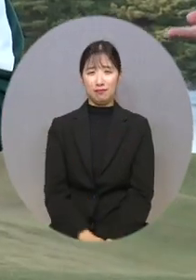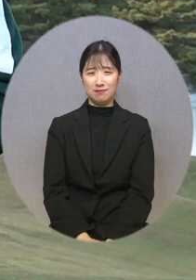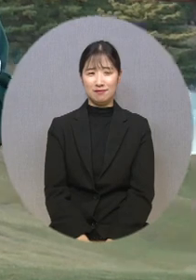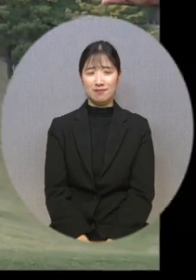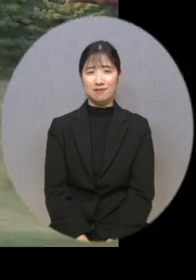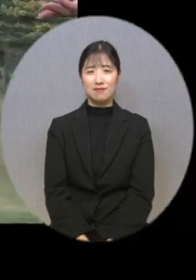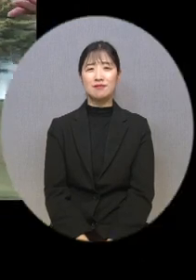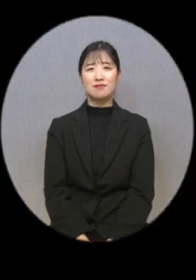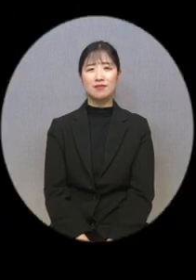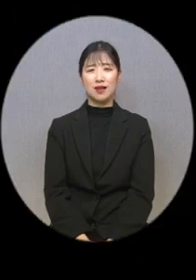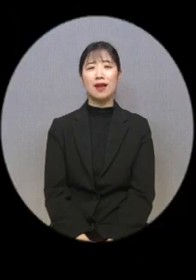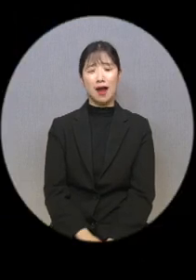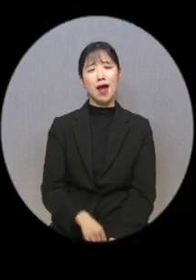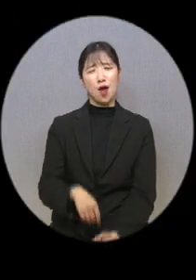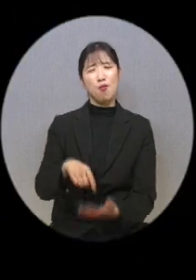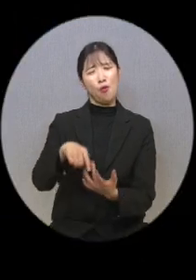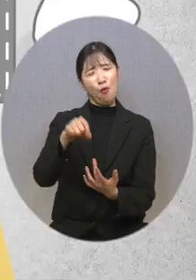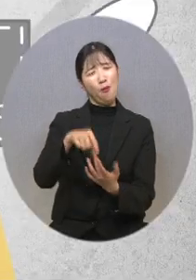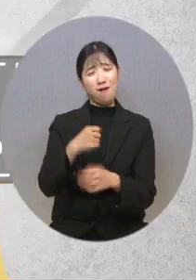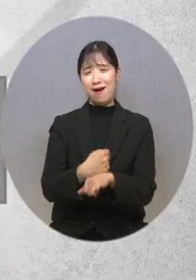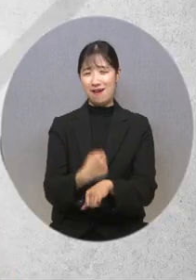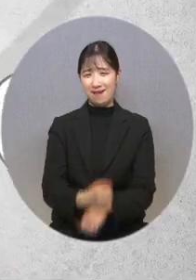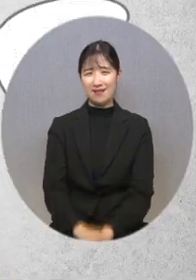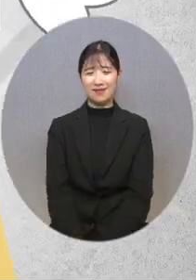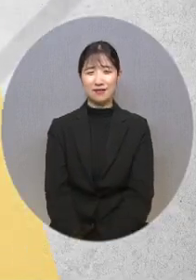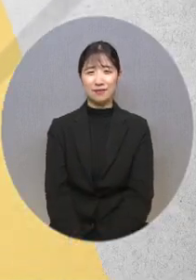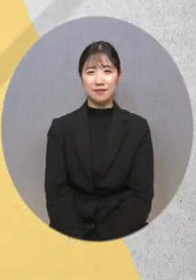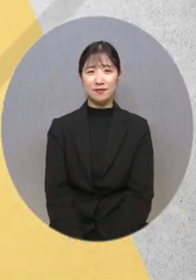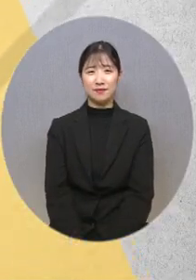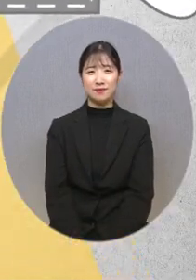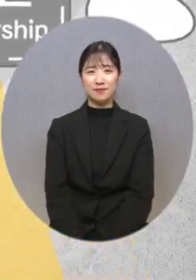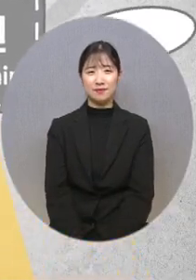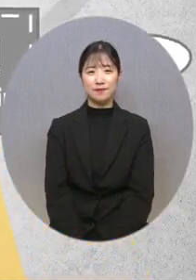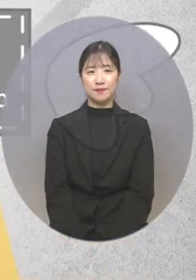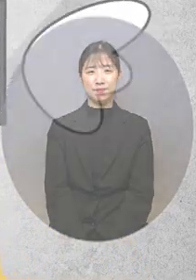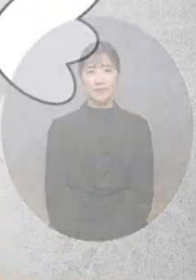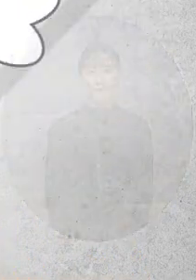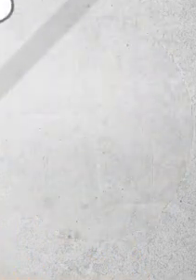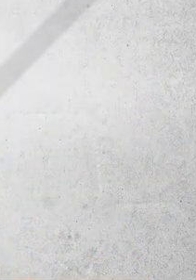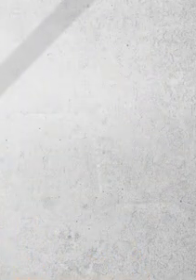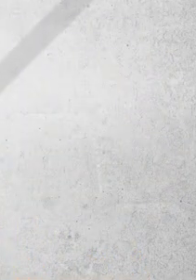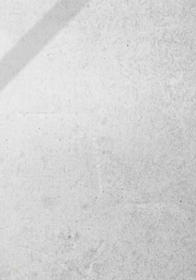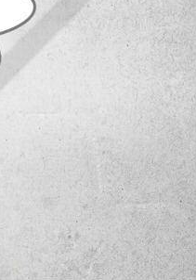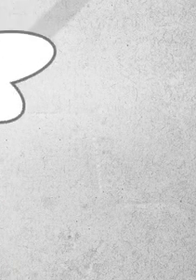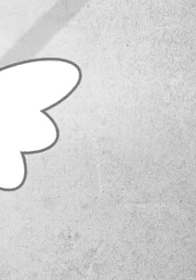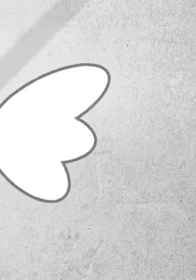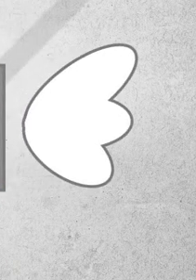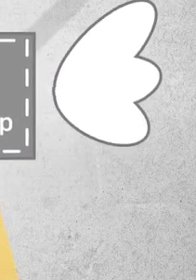어차피 뽑기로 하는 거죠.